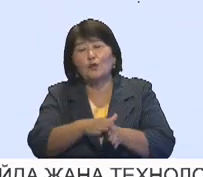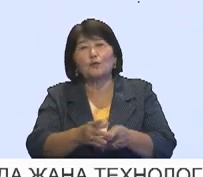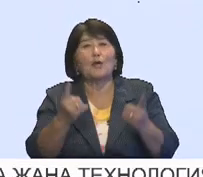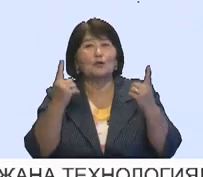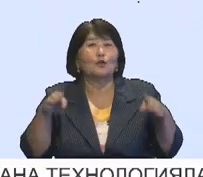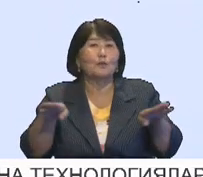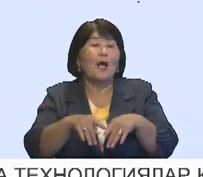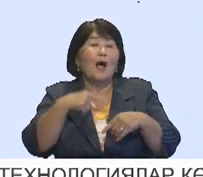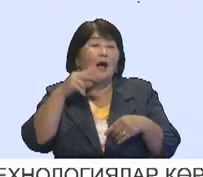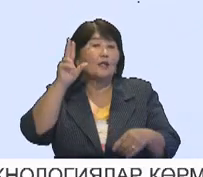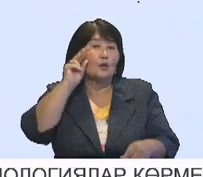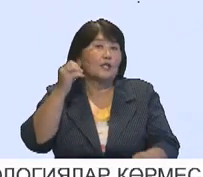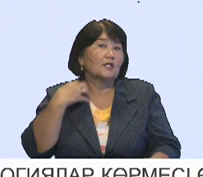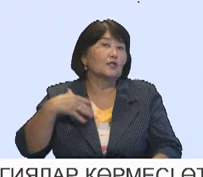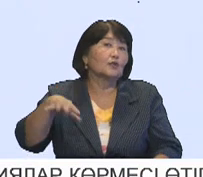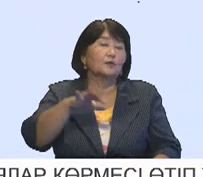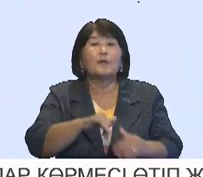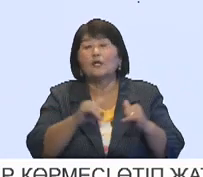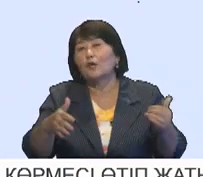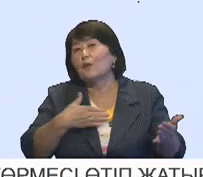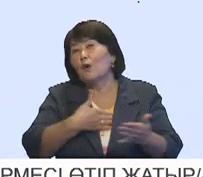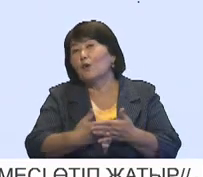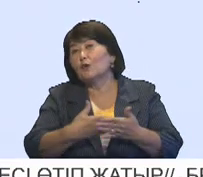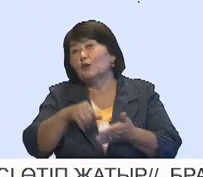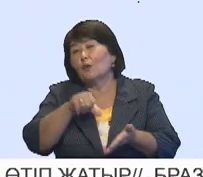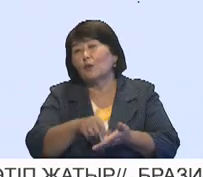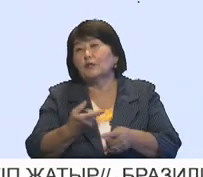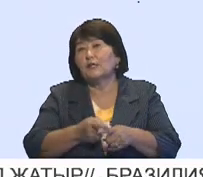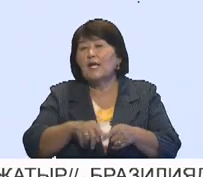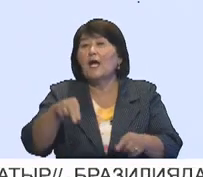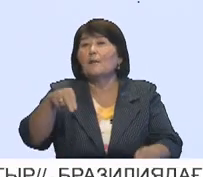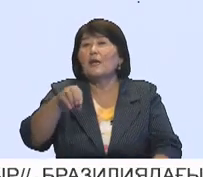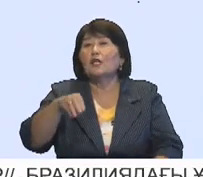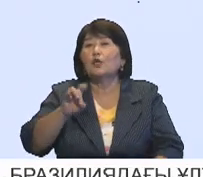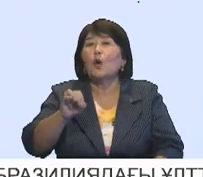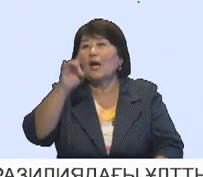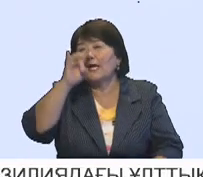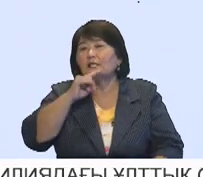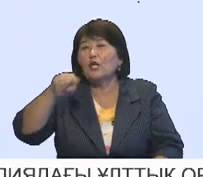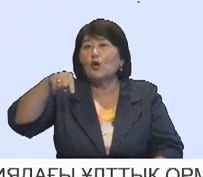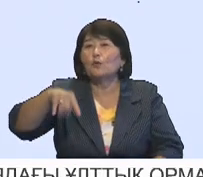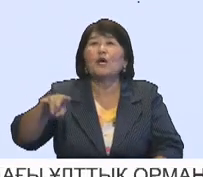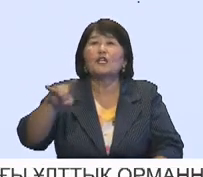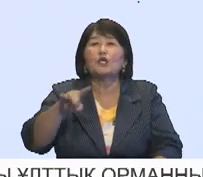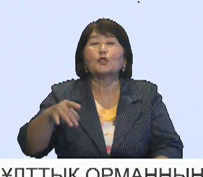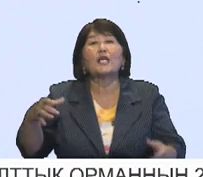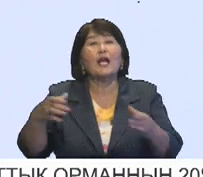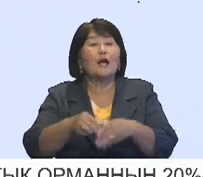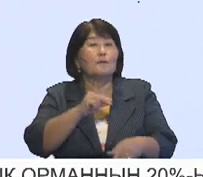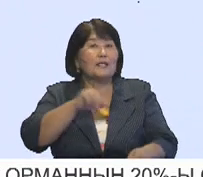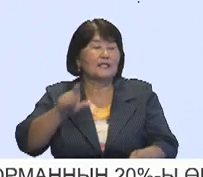отыр. Айтулы датада Сыр өңірінің дамуына сүбелі үлесін қосып келе жатқан Петроқазақстан Құмкөл Ресурсис компаниясының